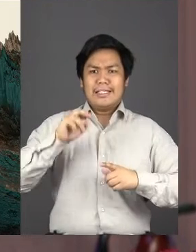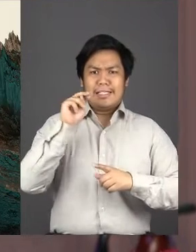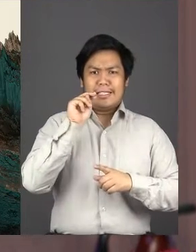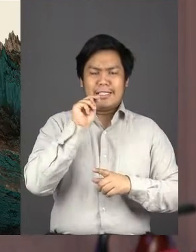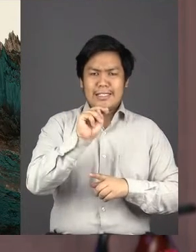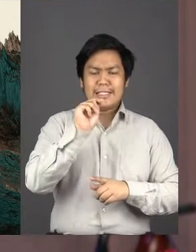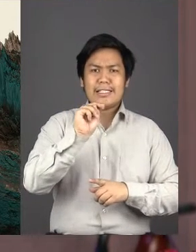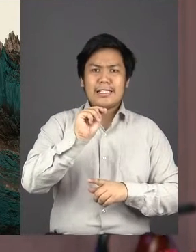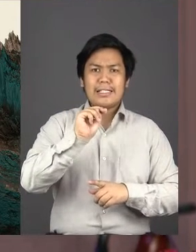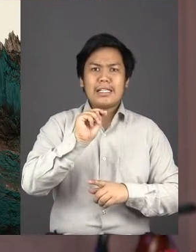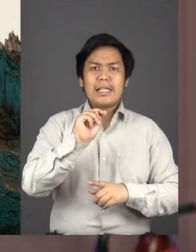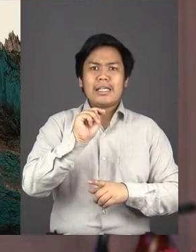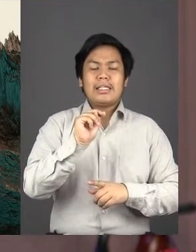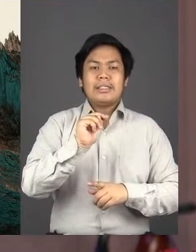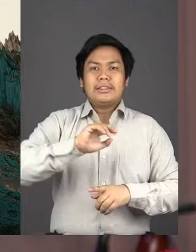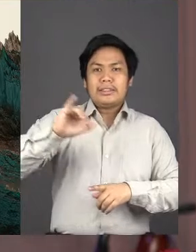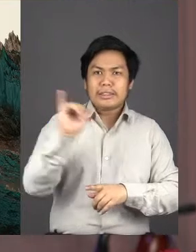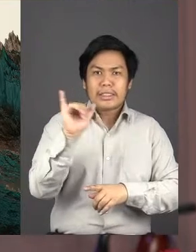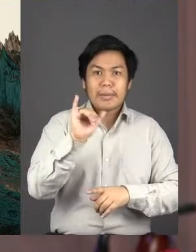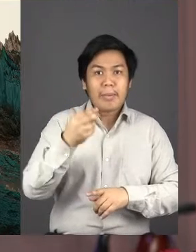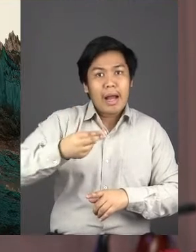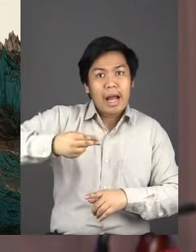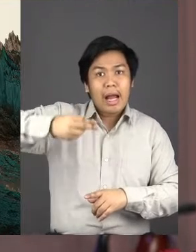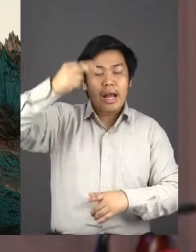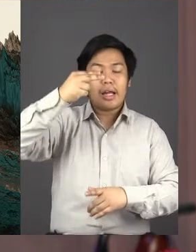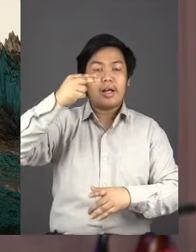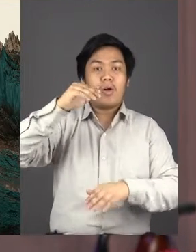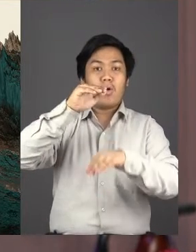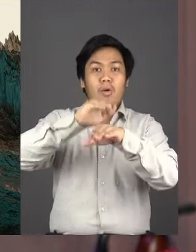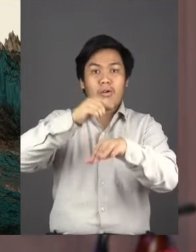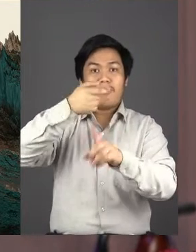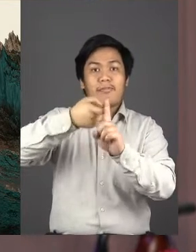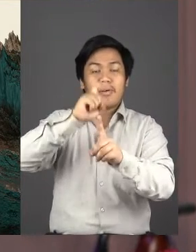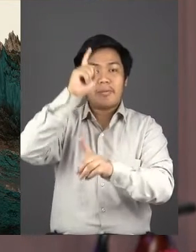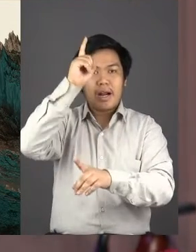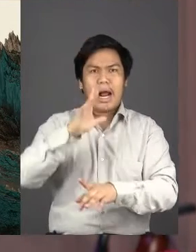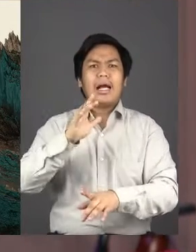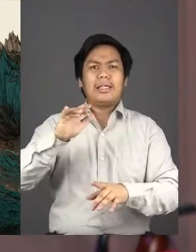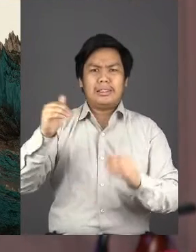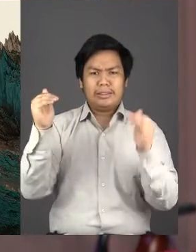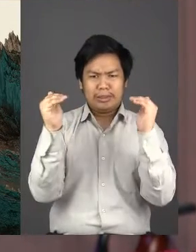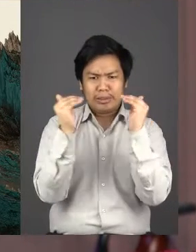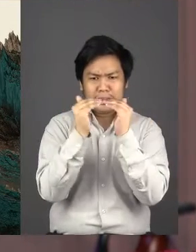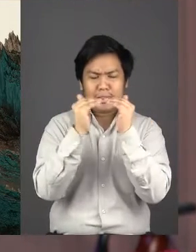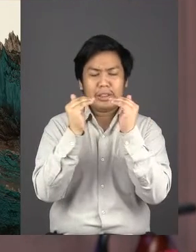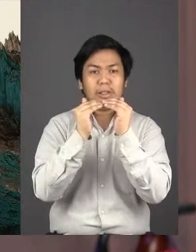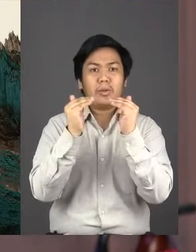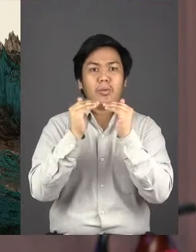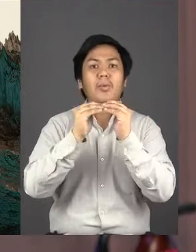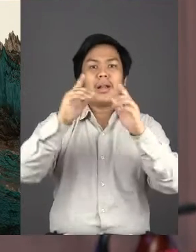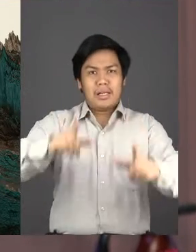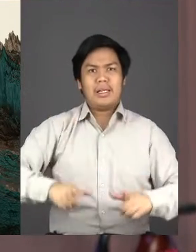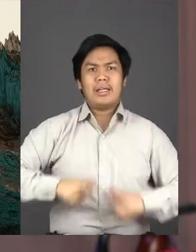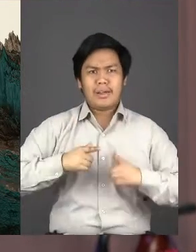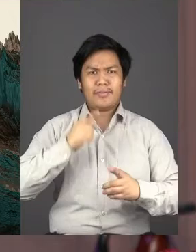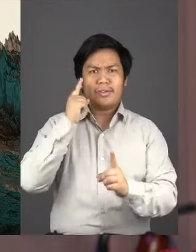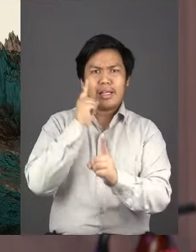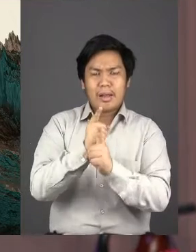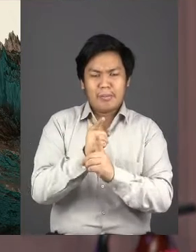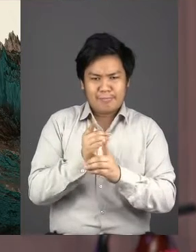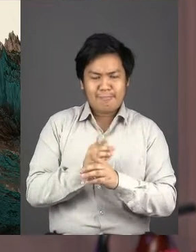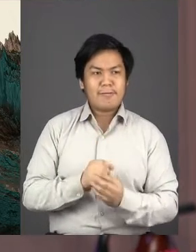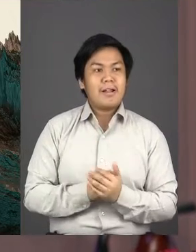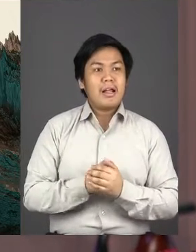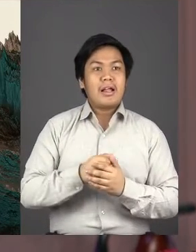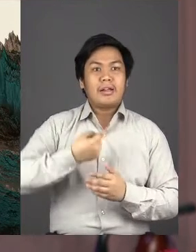ng ating pagtawag kay Kristo Jesus. Meron pong balangkas na makikita sa mga susunod na mga talata